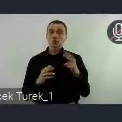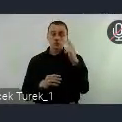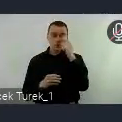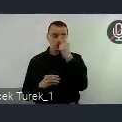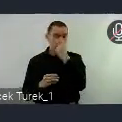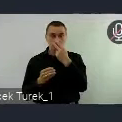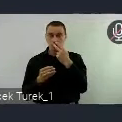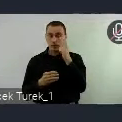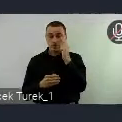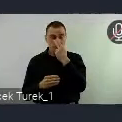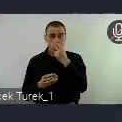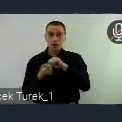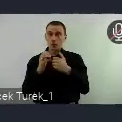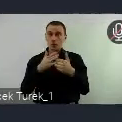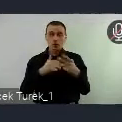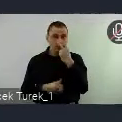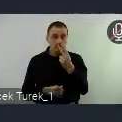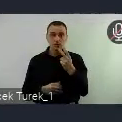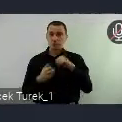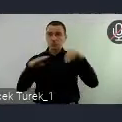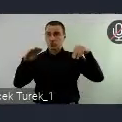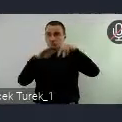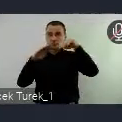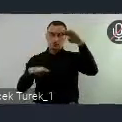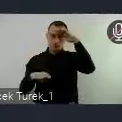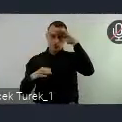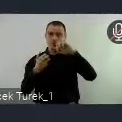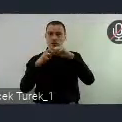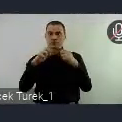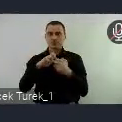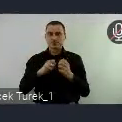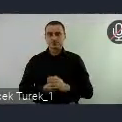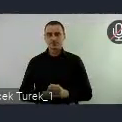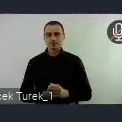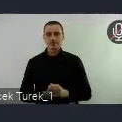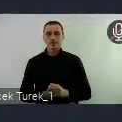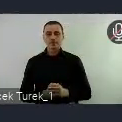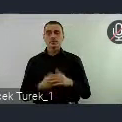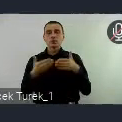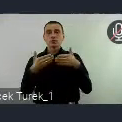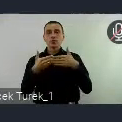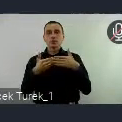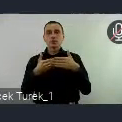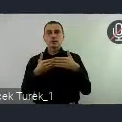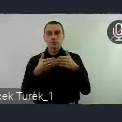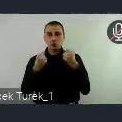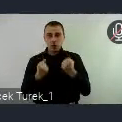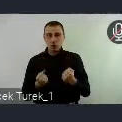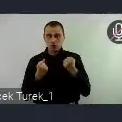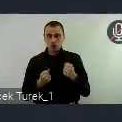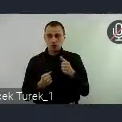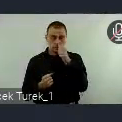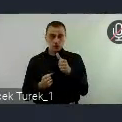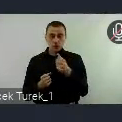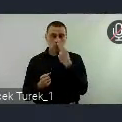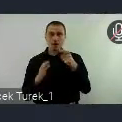przedzwoń głową i będzie to będzie to problem drzwi nie mogą być za ciężkie to taki krótki filmik